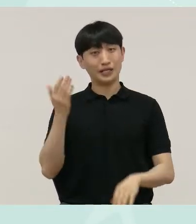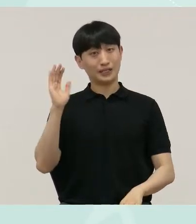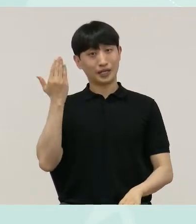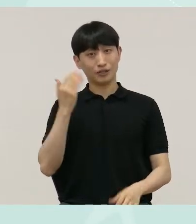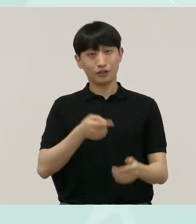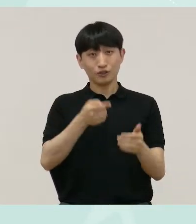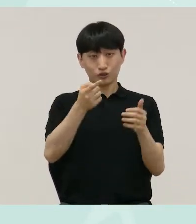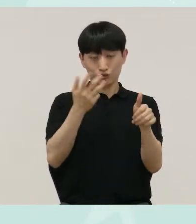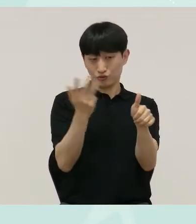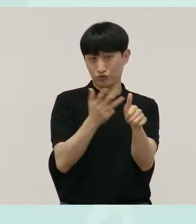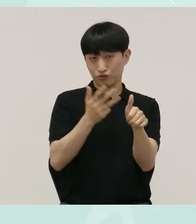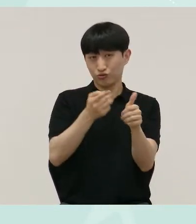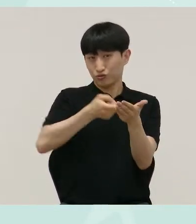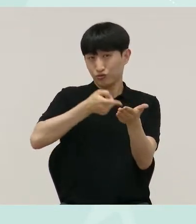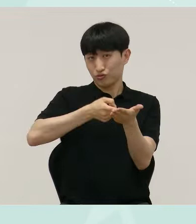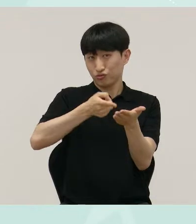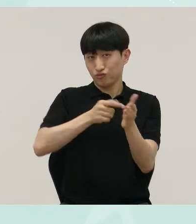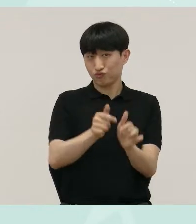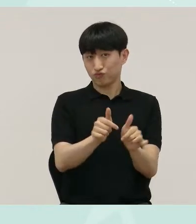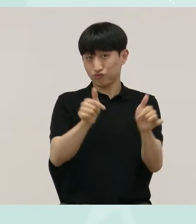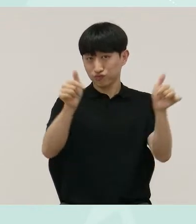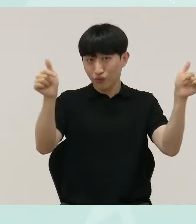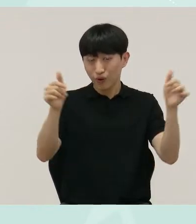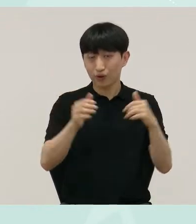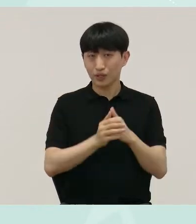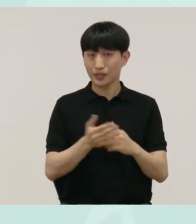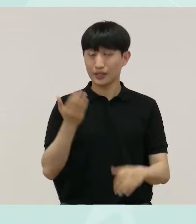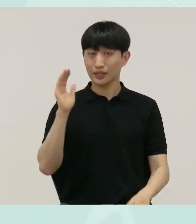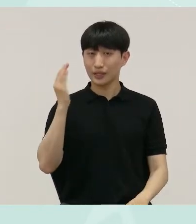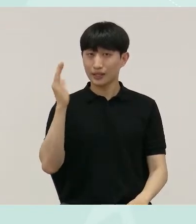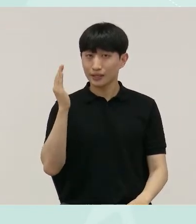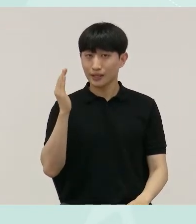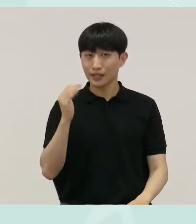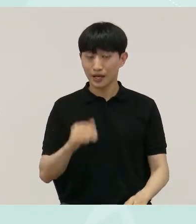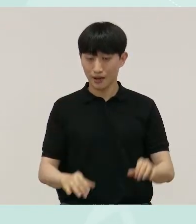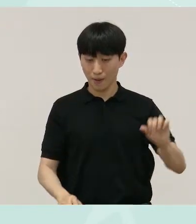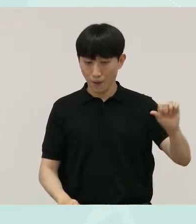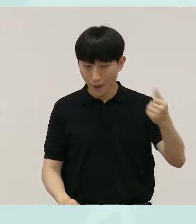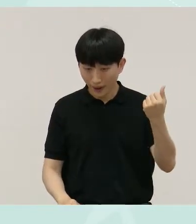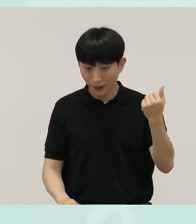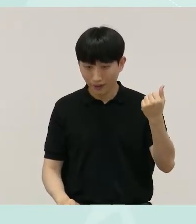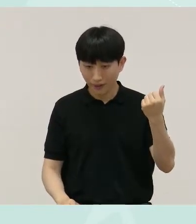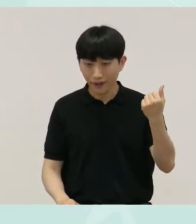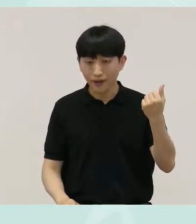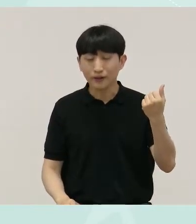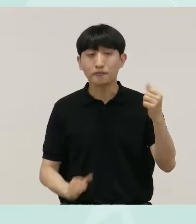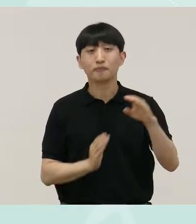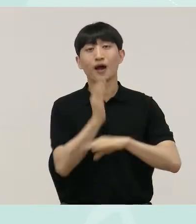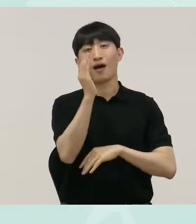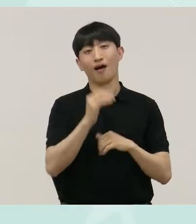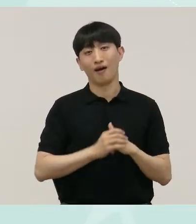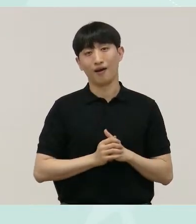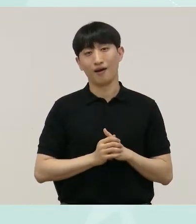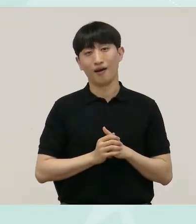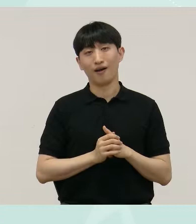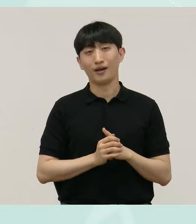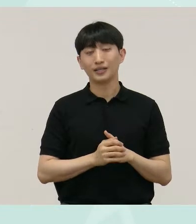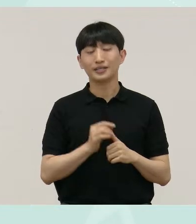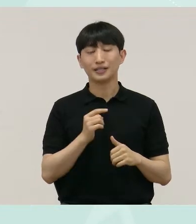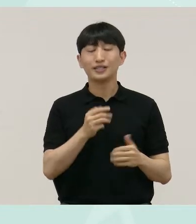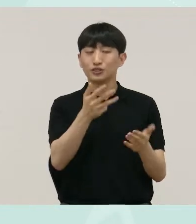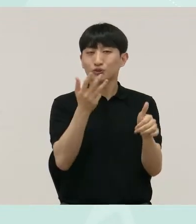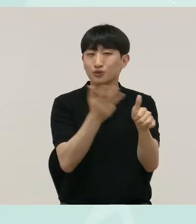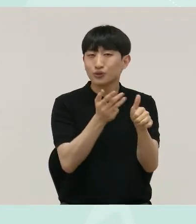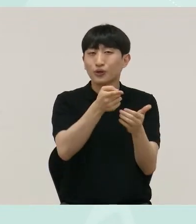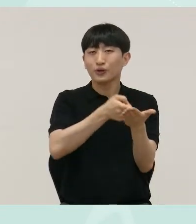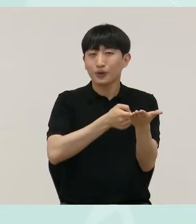수술을 하면서 최근 한 2.5년 만에는 500예를 달성하면서 많은 경험을 쌓고 있는 그런 병원이라고 말씀드릴